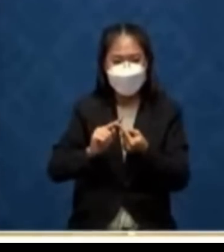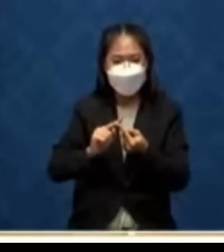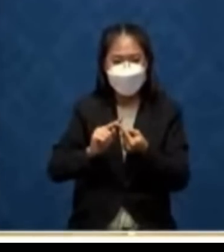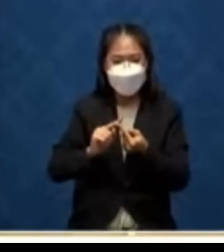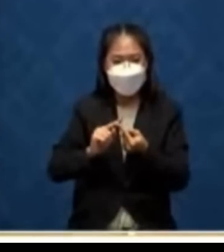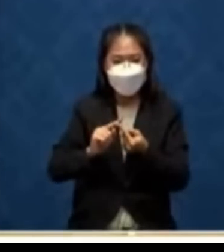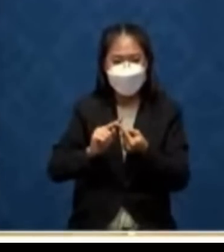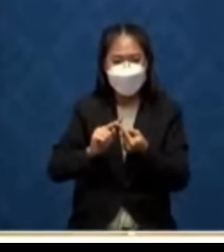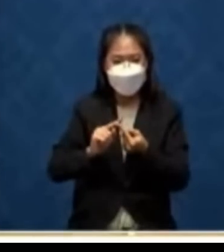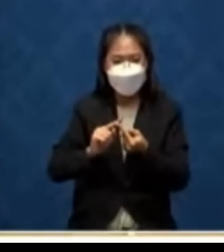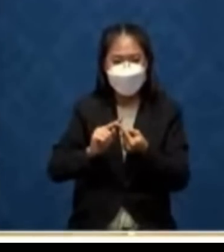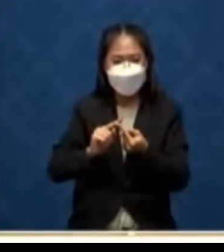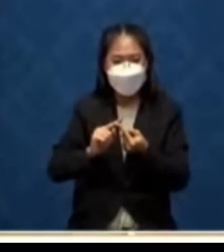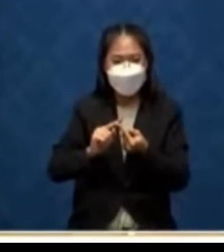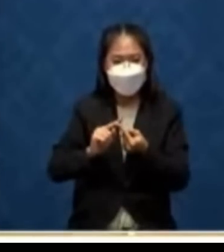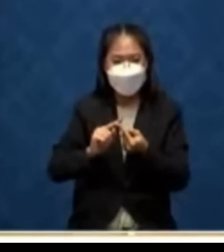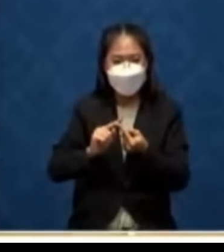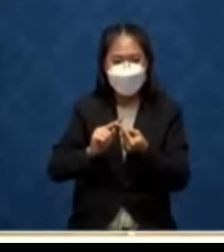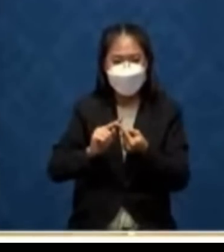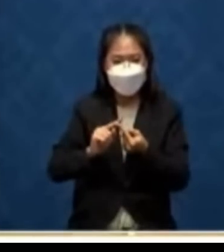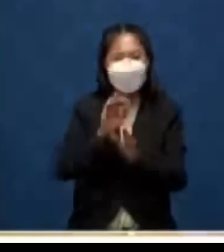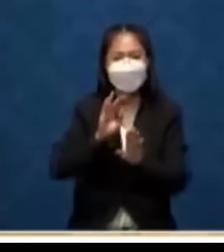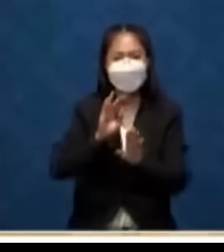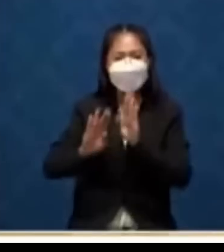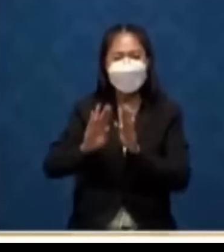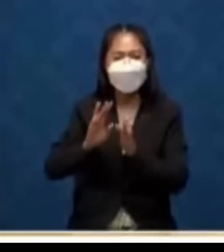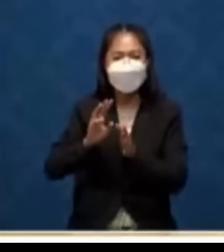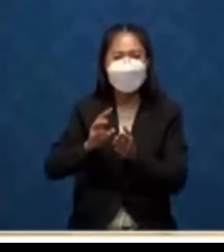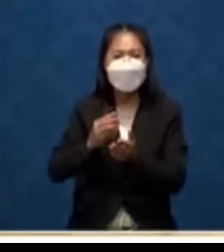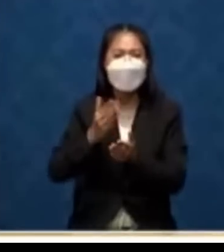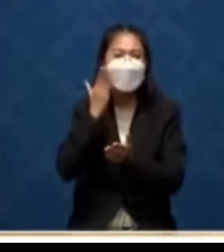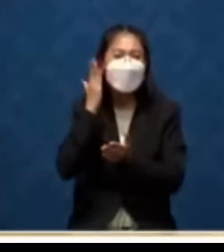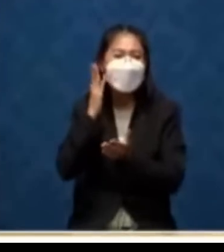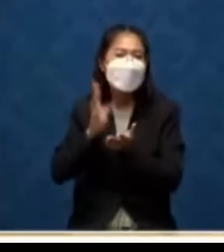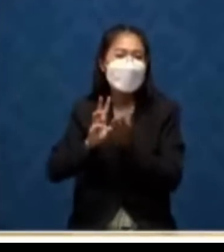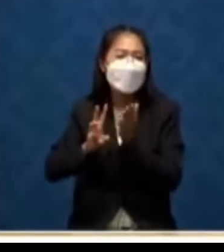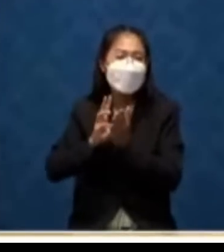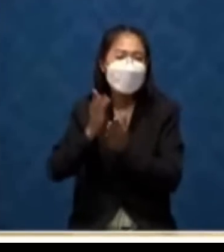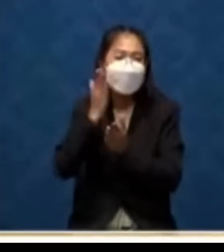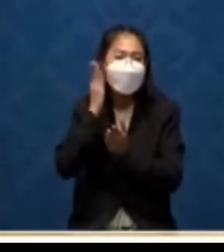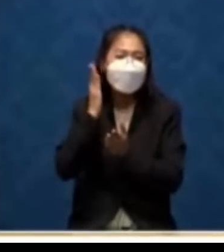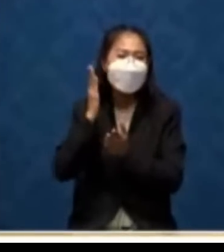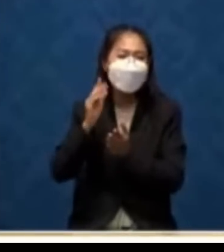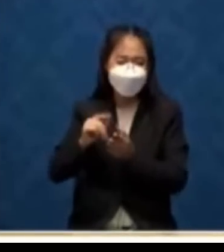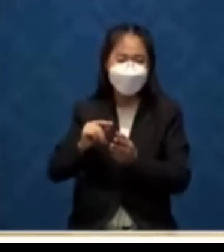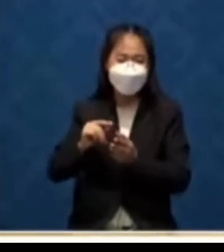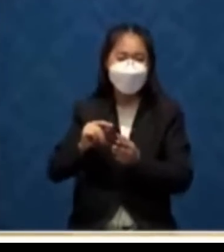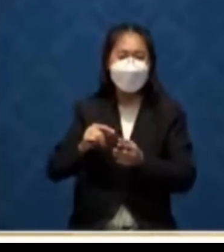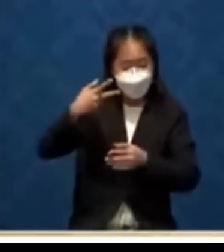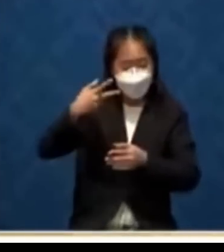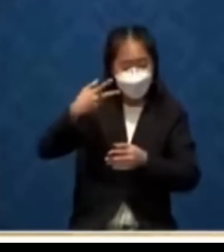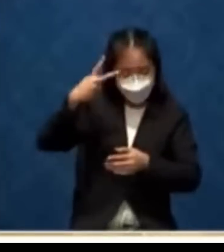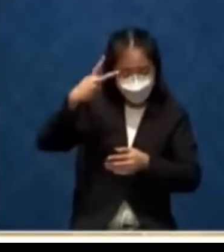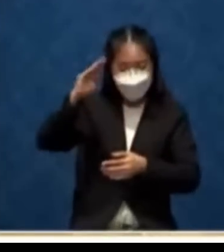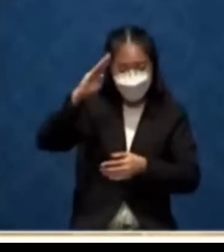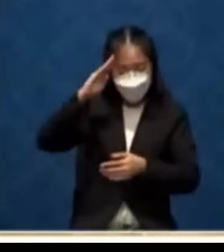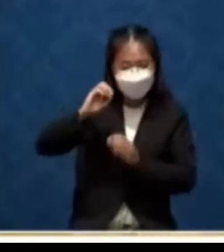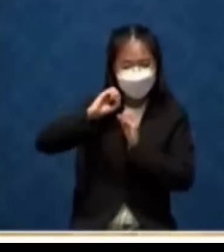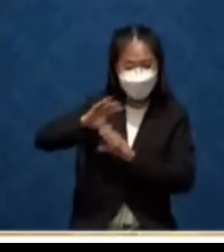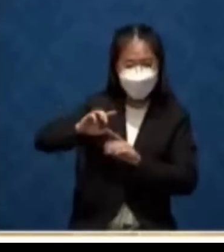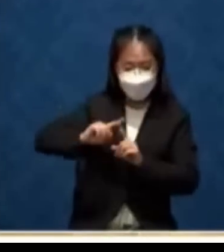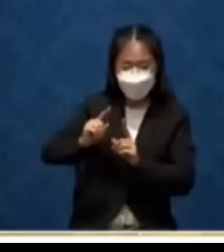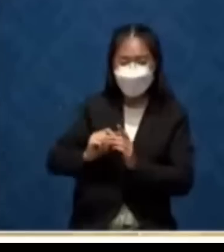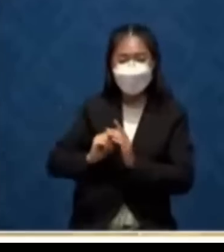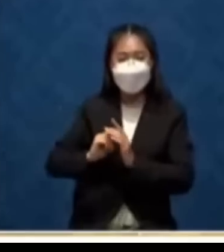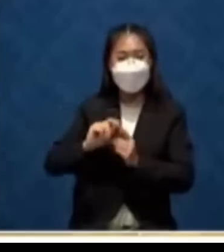และตัวพลเอกประยุทธ์เองก็ชิงชังคุณธรรมนัสอย่างออกหน้าออกตาแต่แล้วทำไมพอมีคดีจีนเท